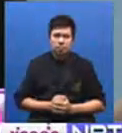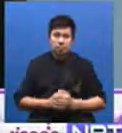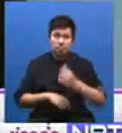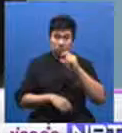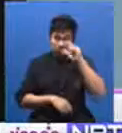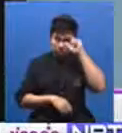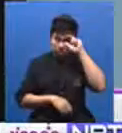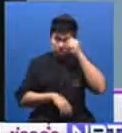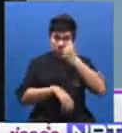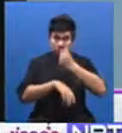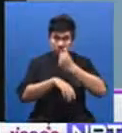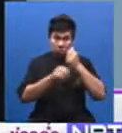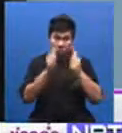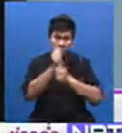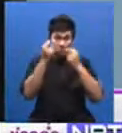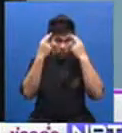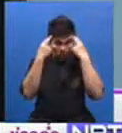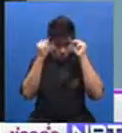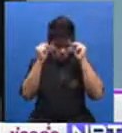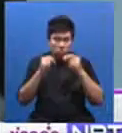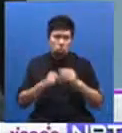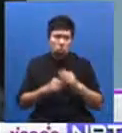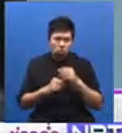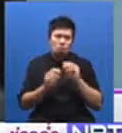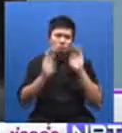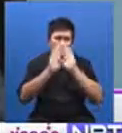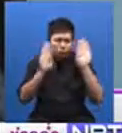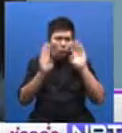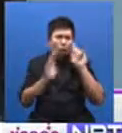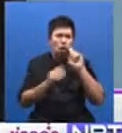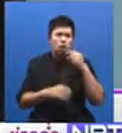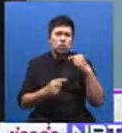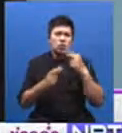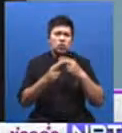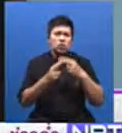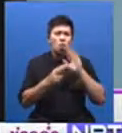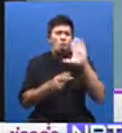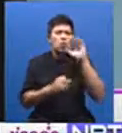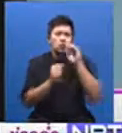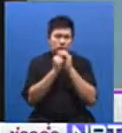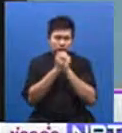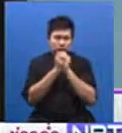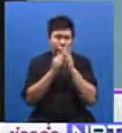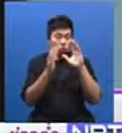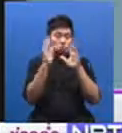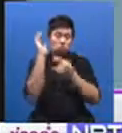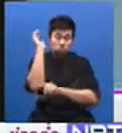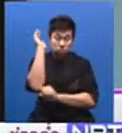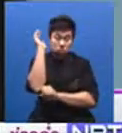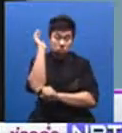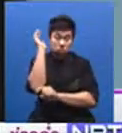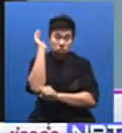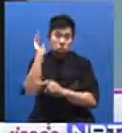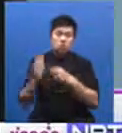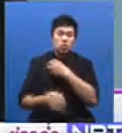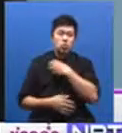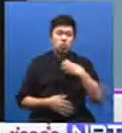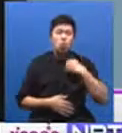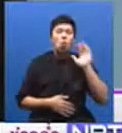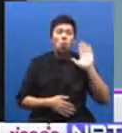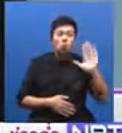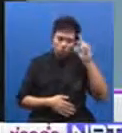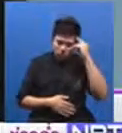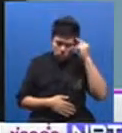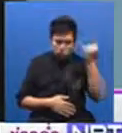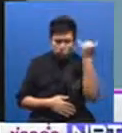ปรีดิยาธรเทวกุลรองนายกรัฐมนตรีเปิดเผยภายหลังนายชัวชิ่งฉานเออัครราชทูตสิงคโปร์ประจำประเทศไทยเข้าเยี่ยมคารวะ